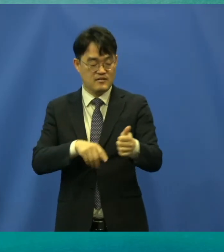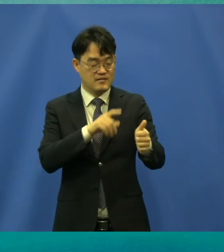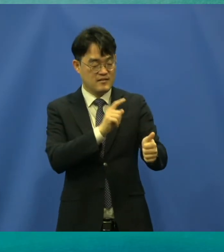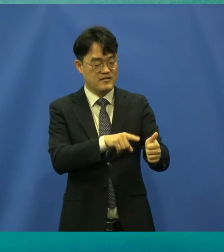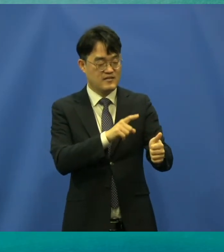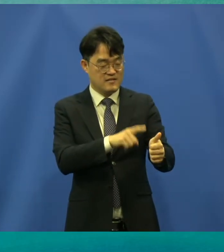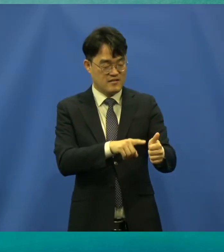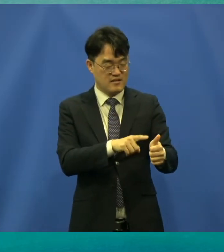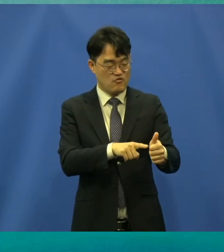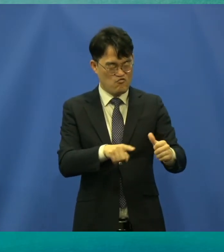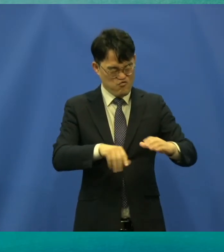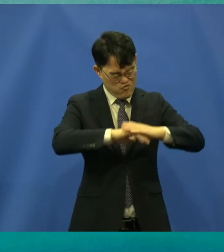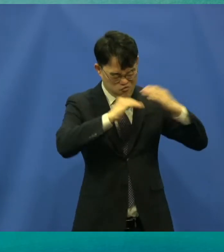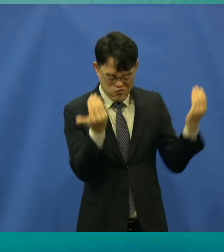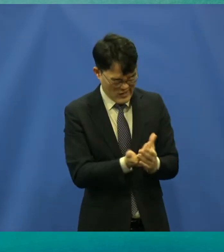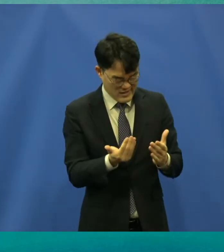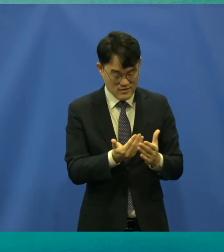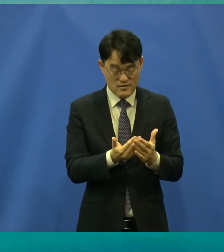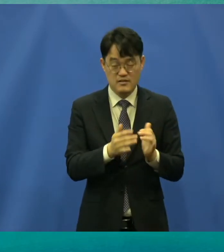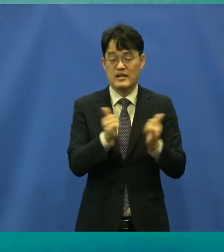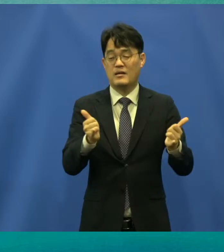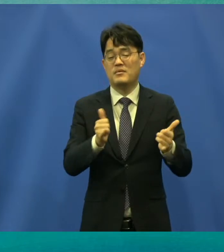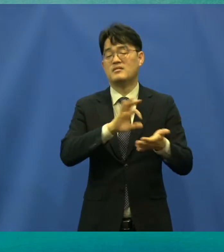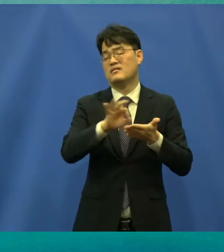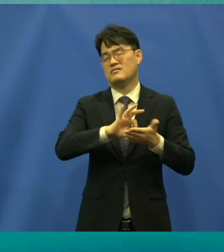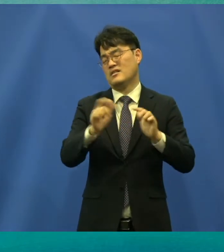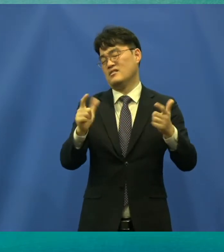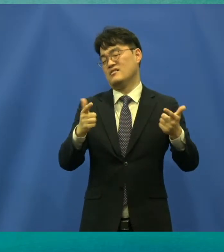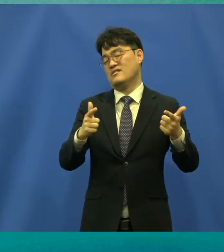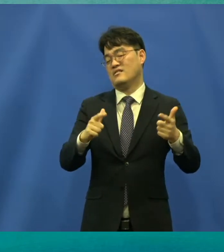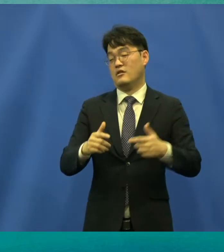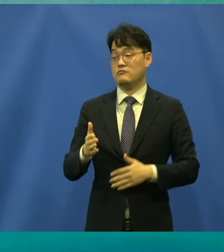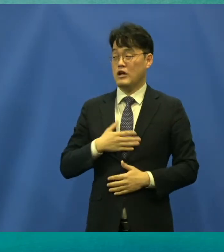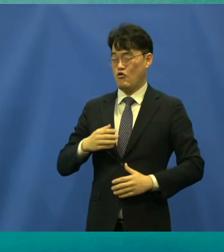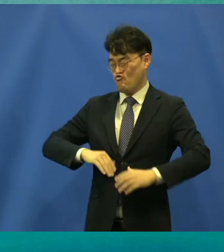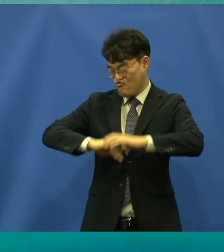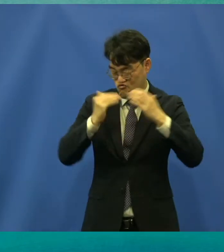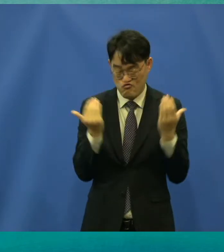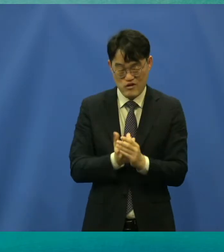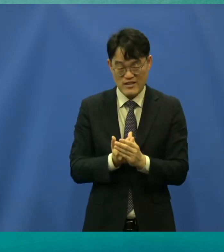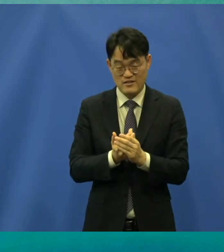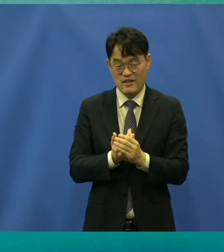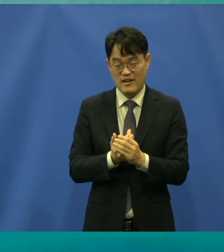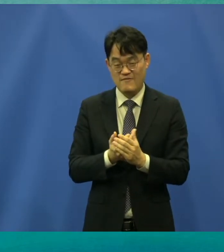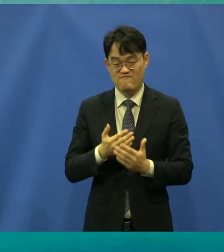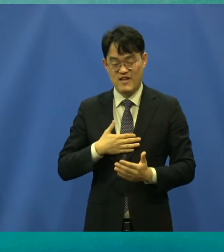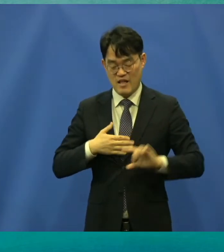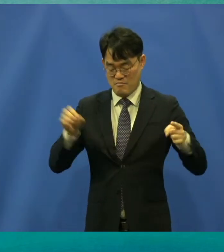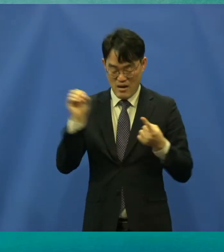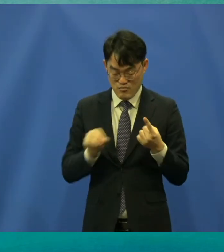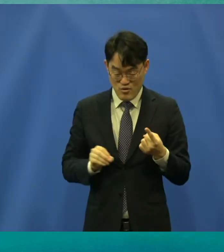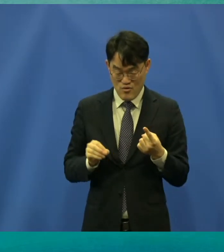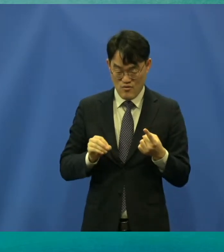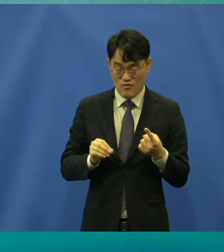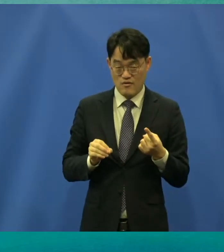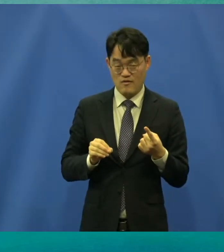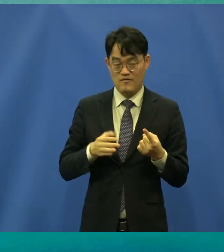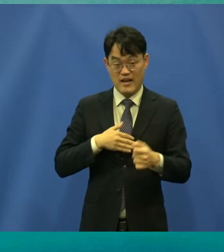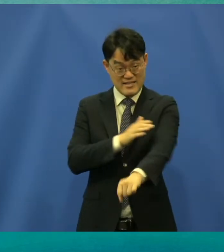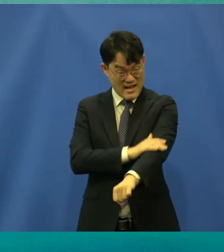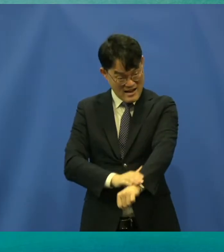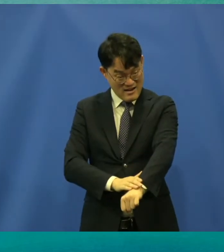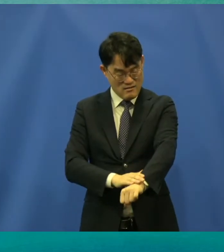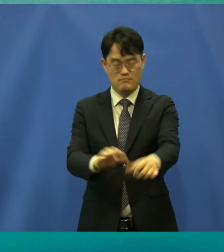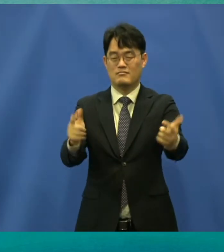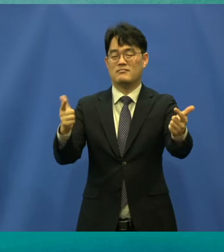내가 쓰임받는다고 내가 자격이 있다고 생각하면 안 됩니다. 나를 쓰시는 것은 내가 잘나서가 아니고